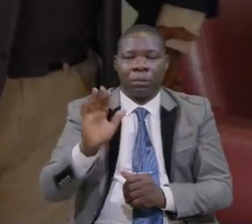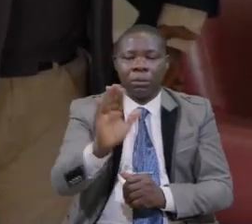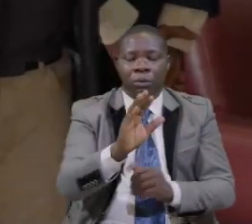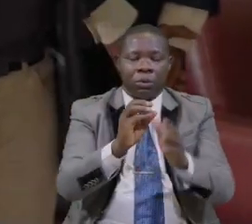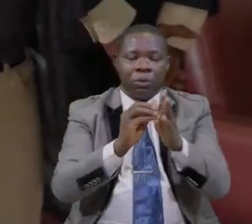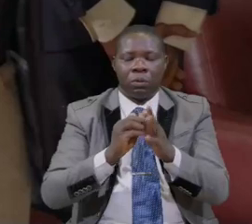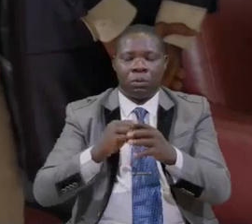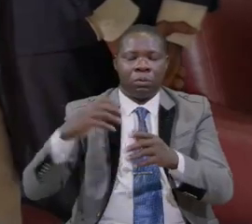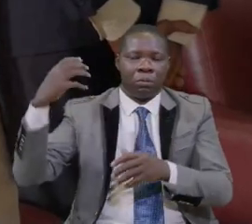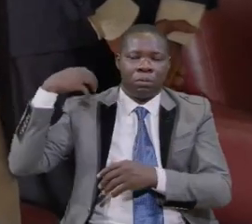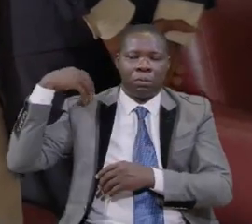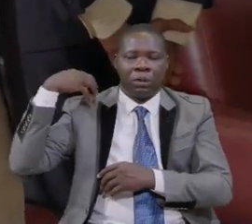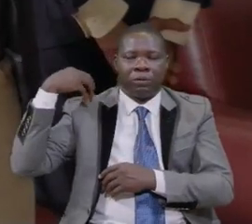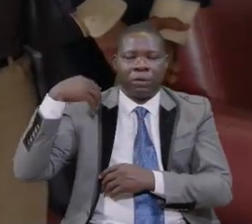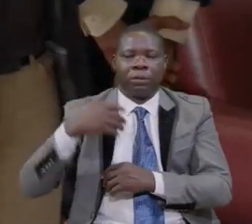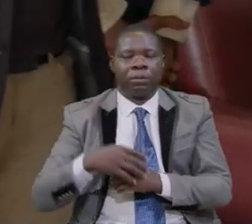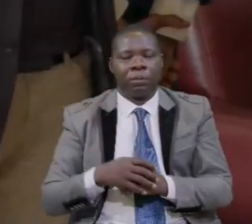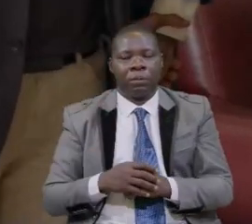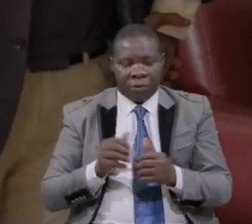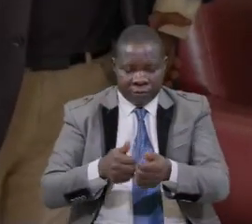maître. Suis-le.